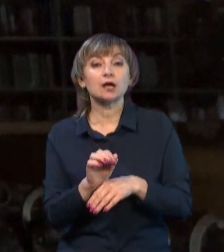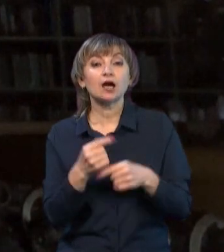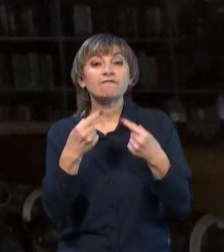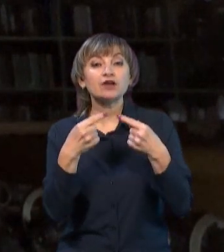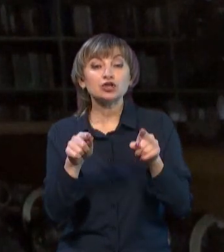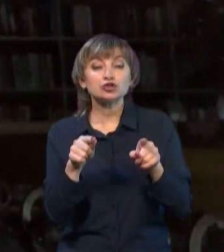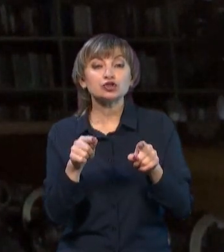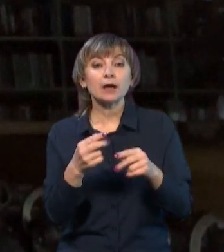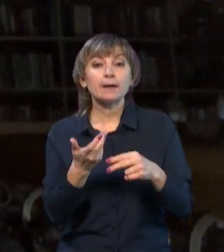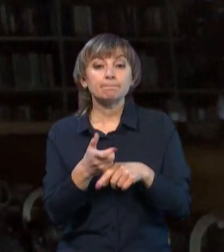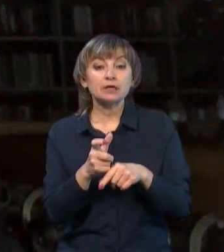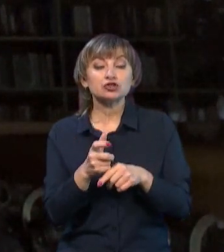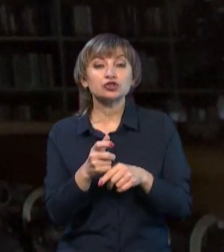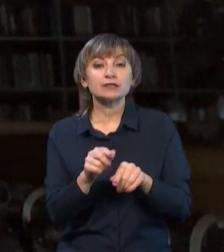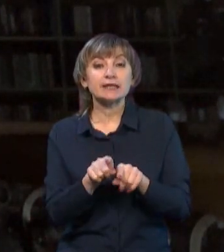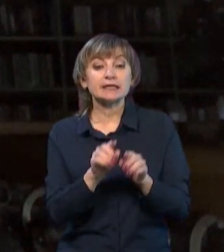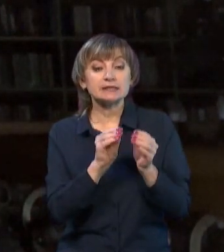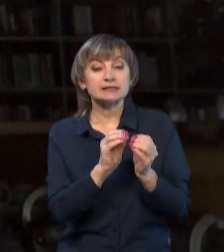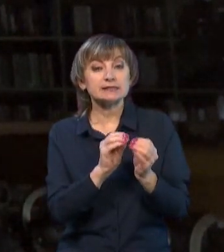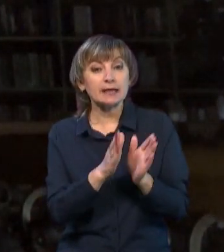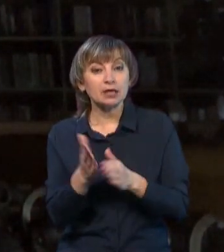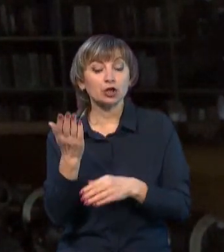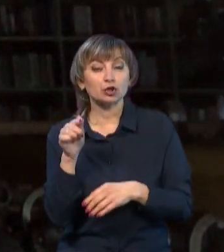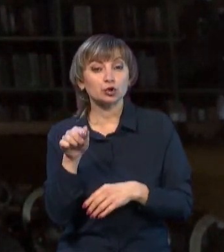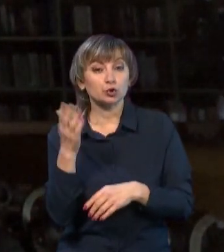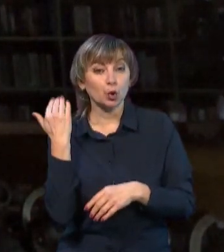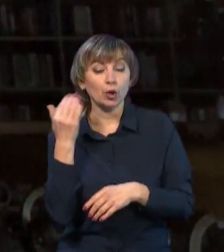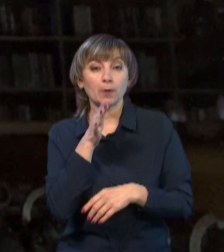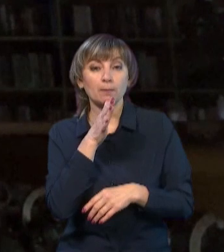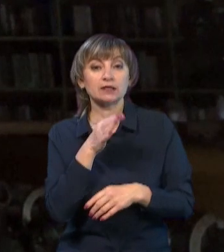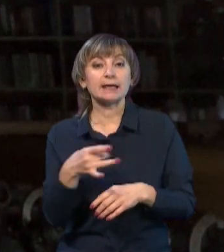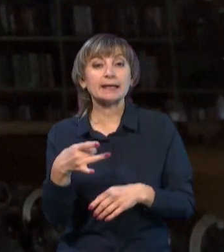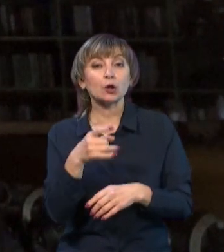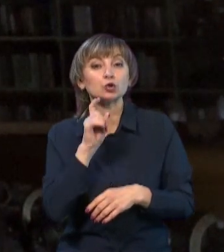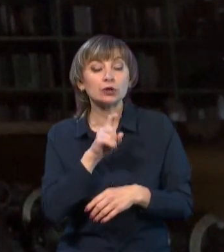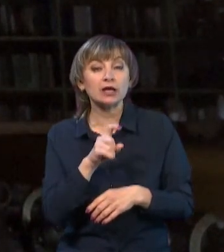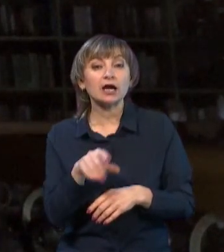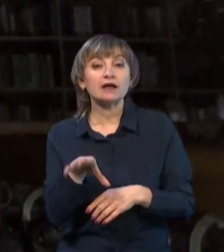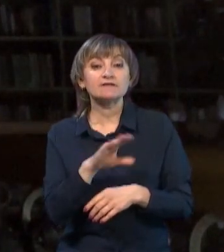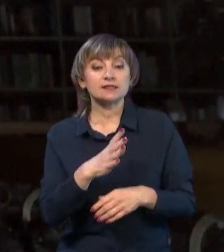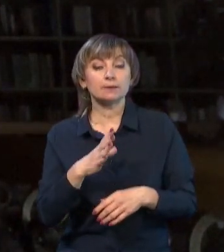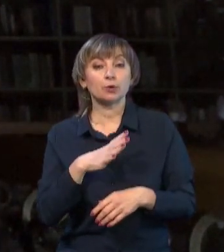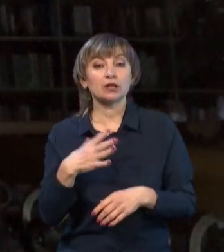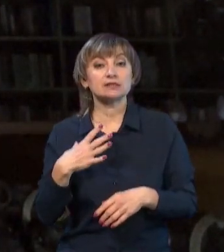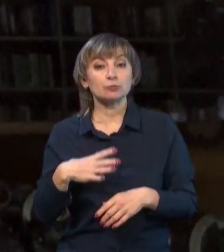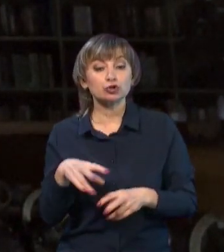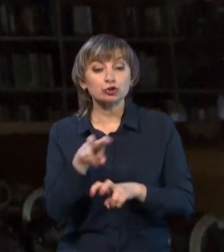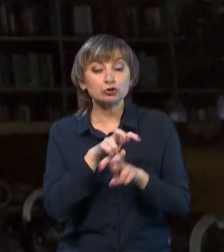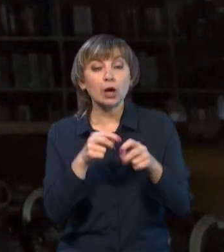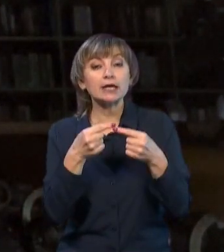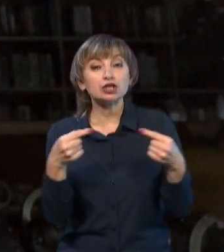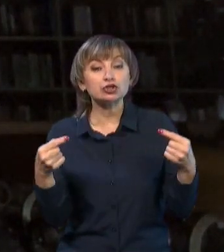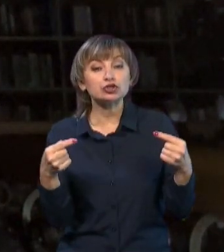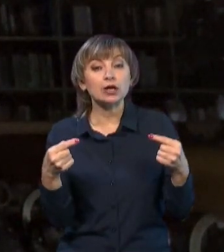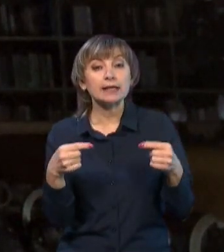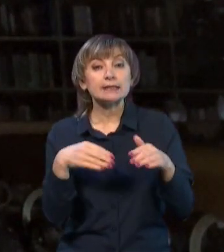інший, більш такий стабільний на той момент регіон України. Всі ми були змушені шукати інші